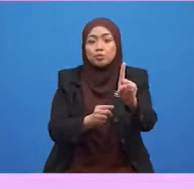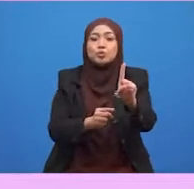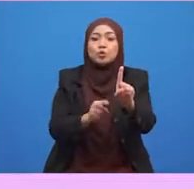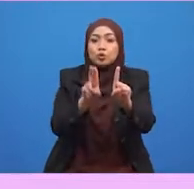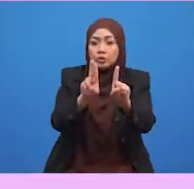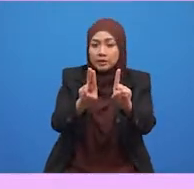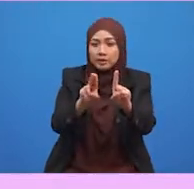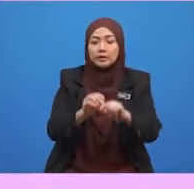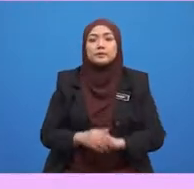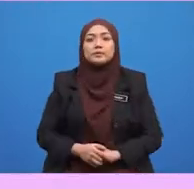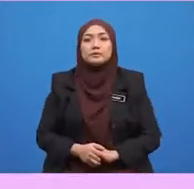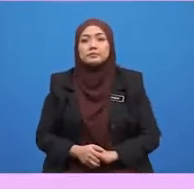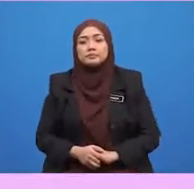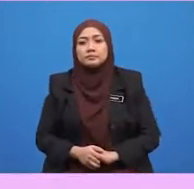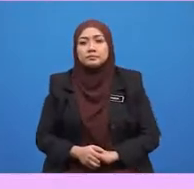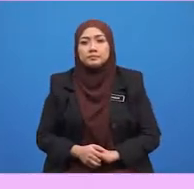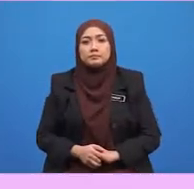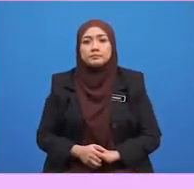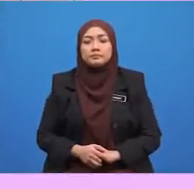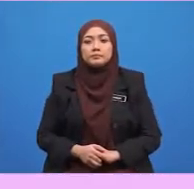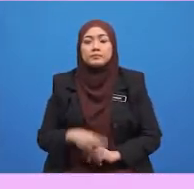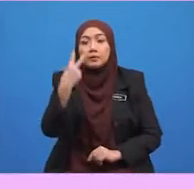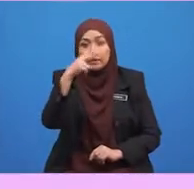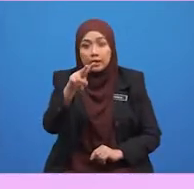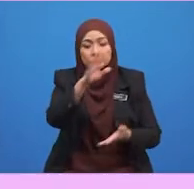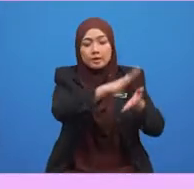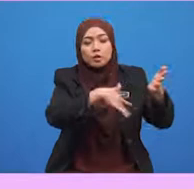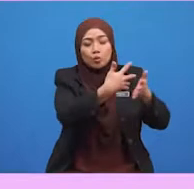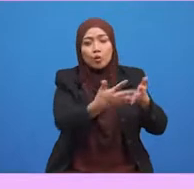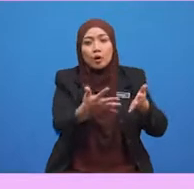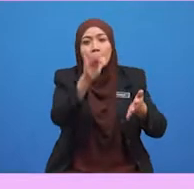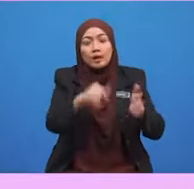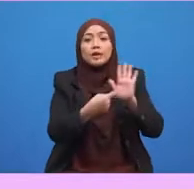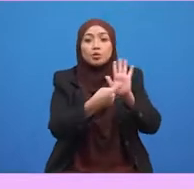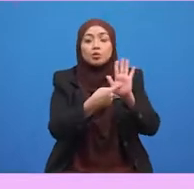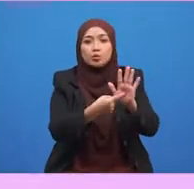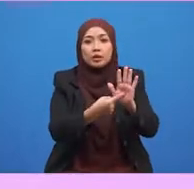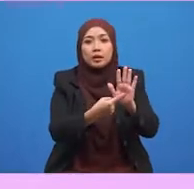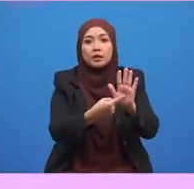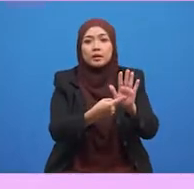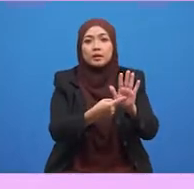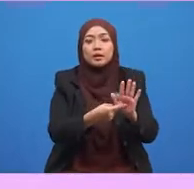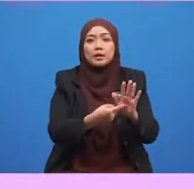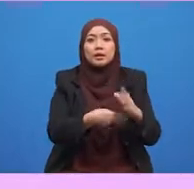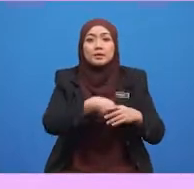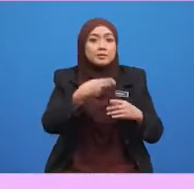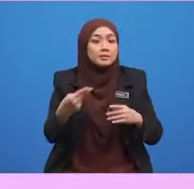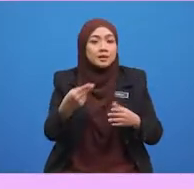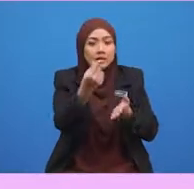satu unit. Berikut paparan jadual yang diperolehi hasil garisan yang